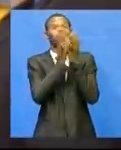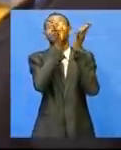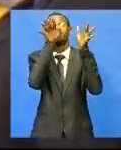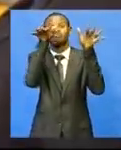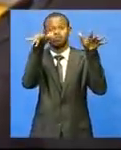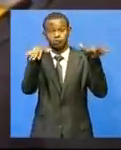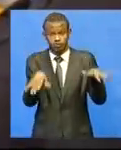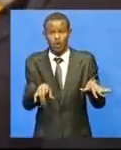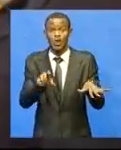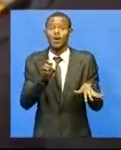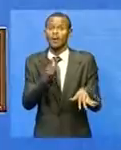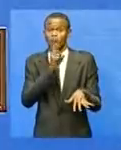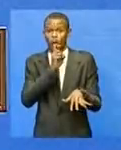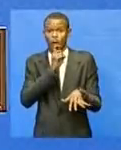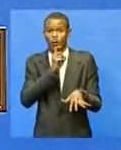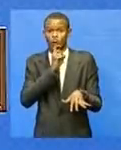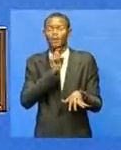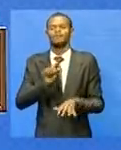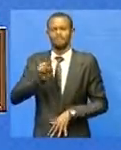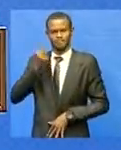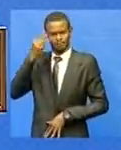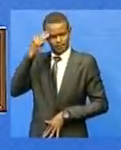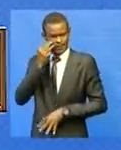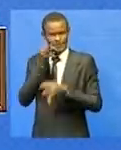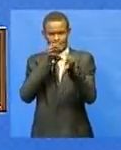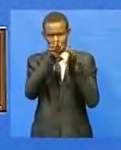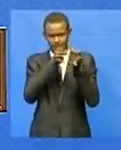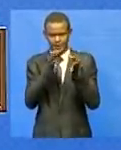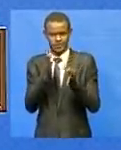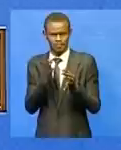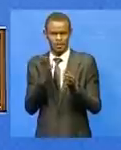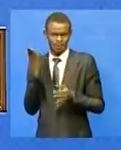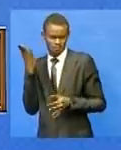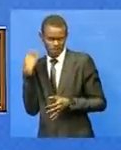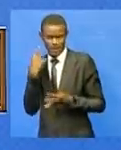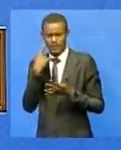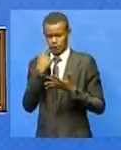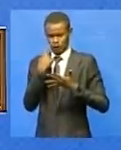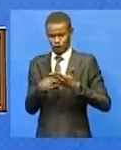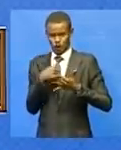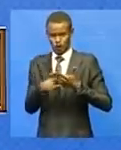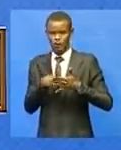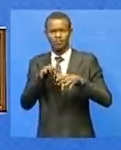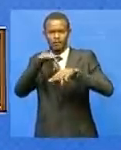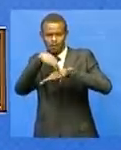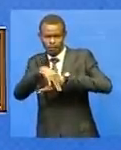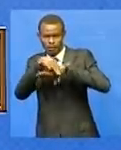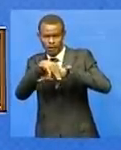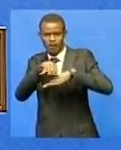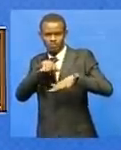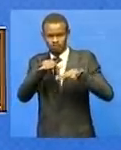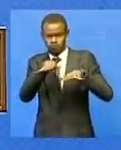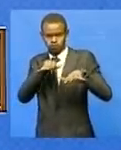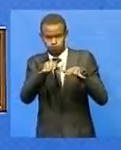fait état de la baisse de l'activité sismique du volcan Nyiragongo observée durant ces 4 derniers jours par